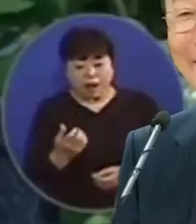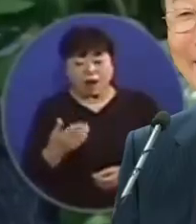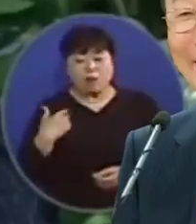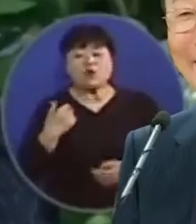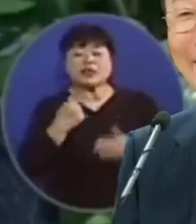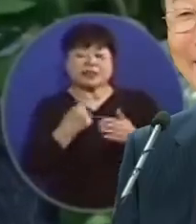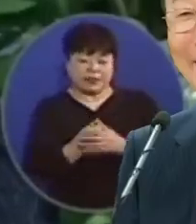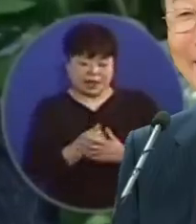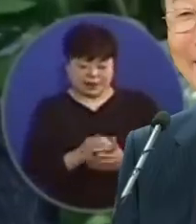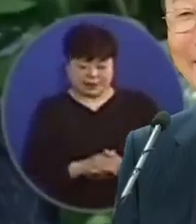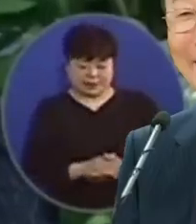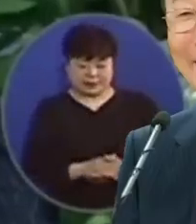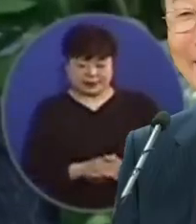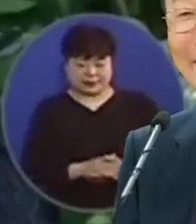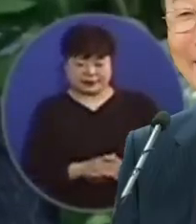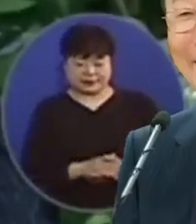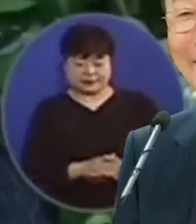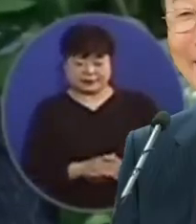그렇다.